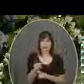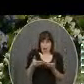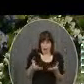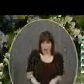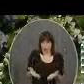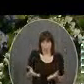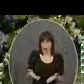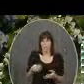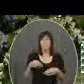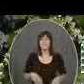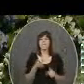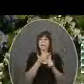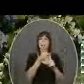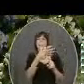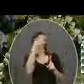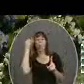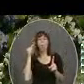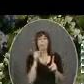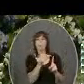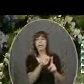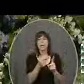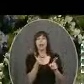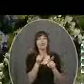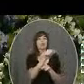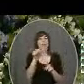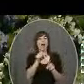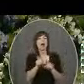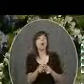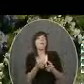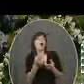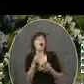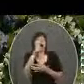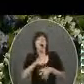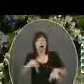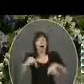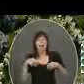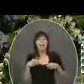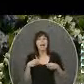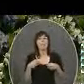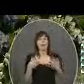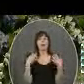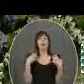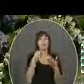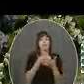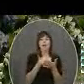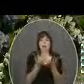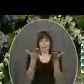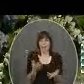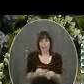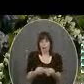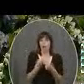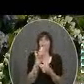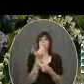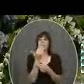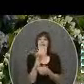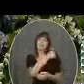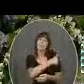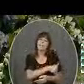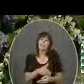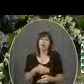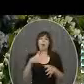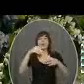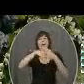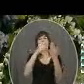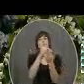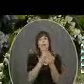'actuellement, la ministre a obéi aux ordres du Conseil du Trésor et qu'elle va économiser 15 millions actuellement dans Agir autrement et je ne